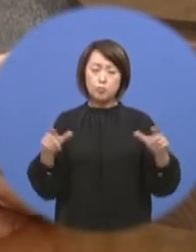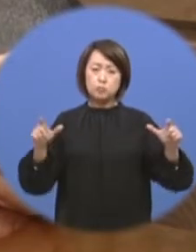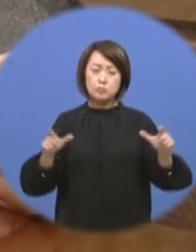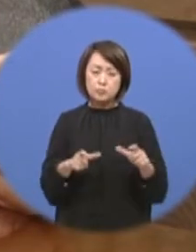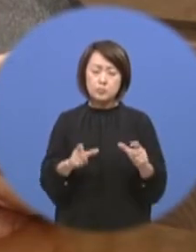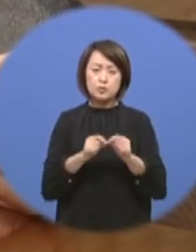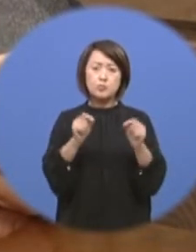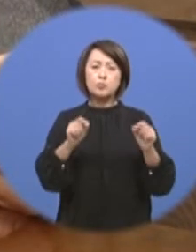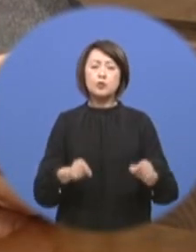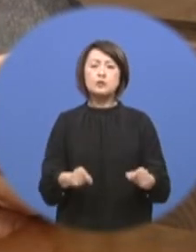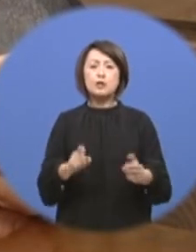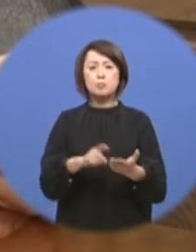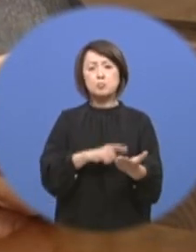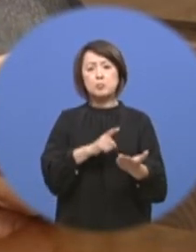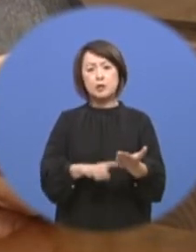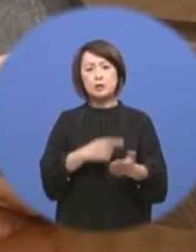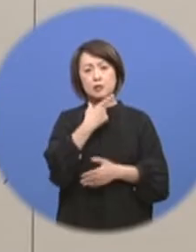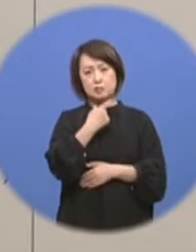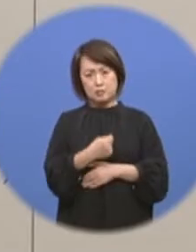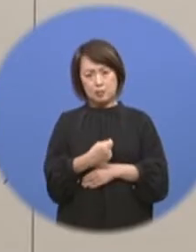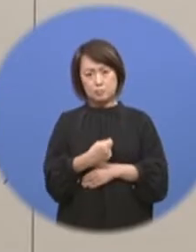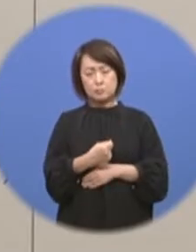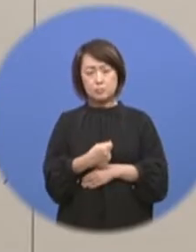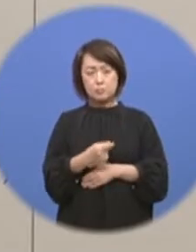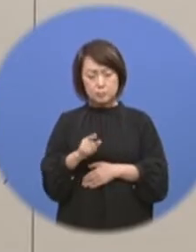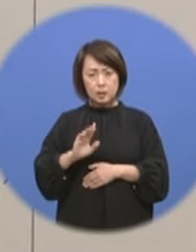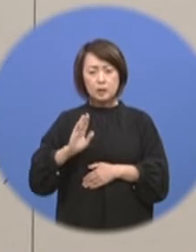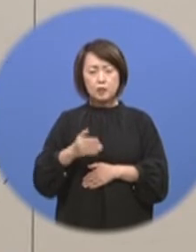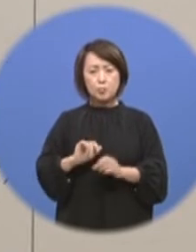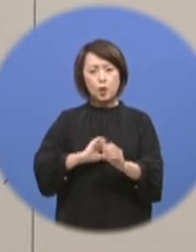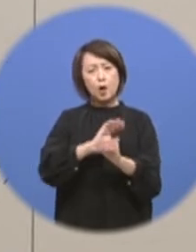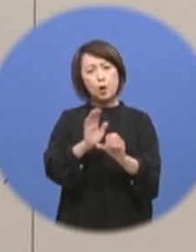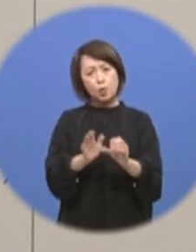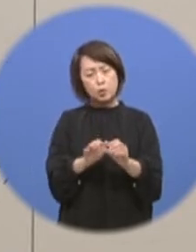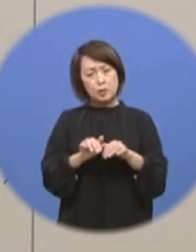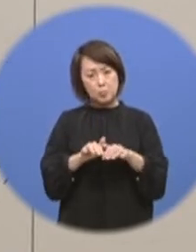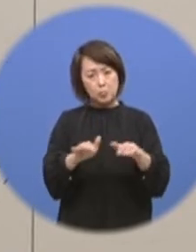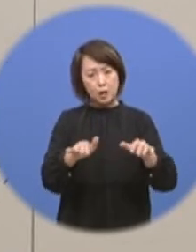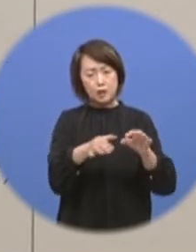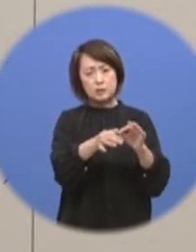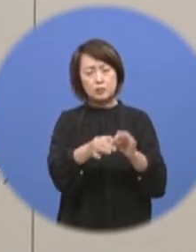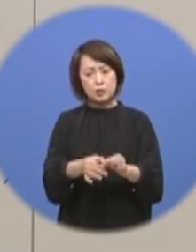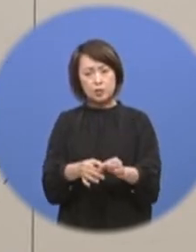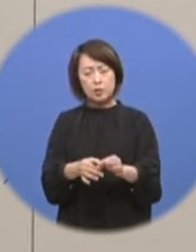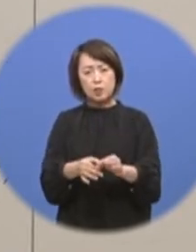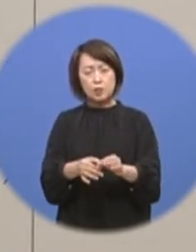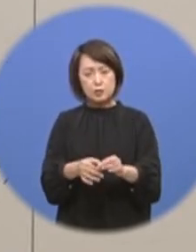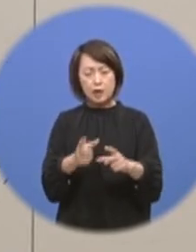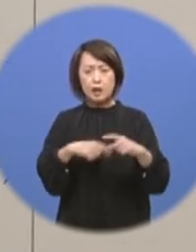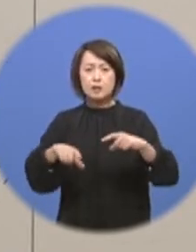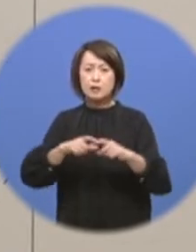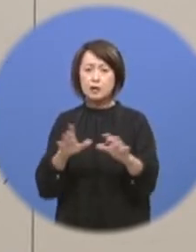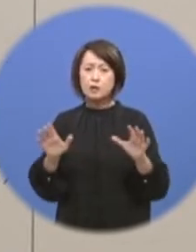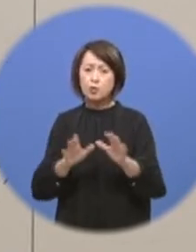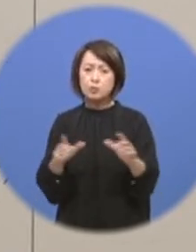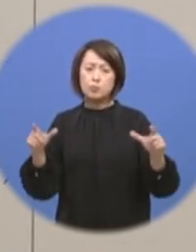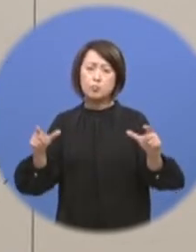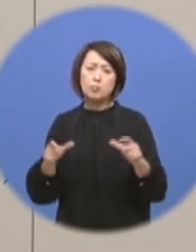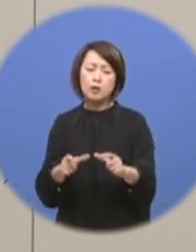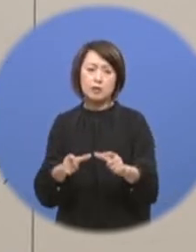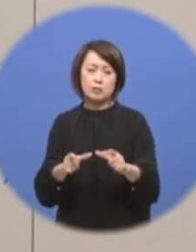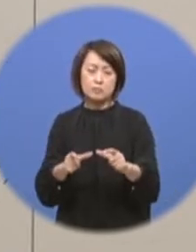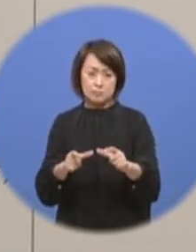たいずっと思うのですがこのなでまた少し少子化が進むいそうであります